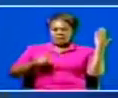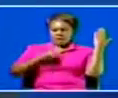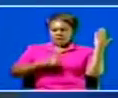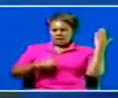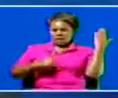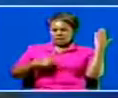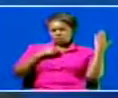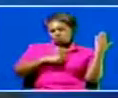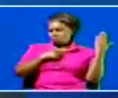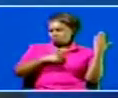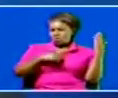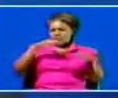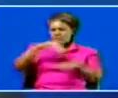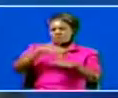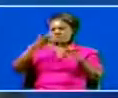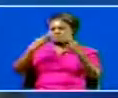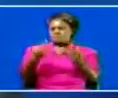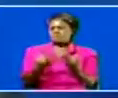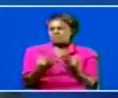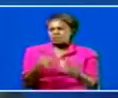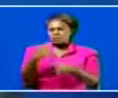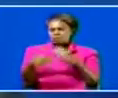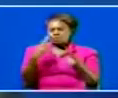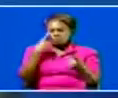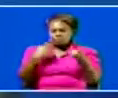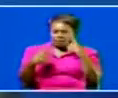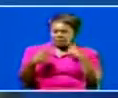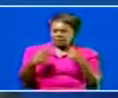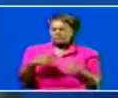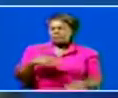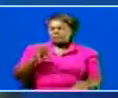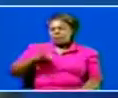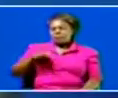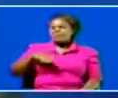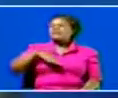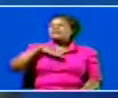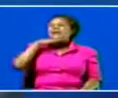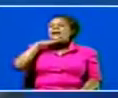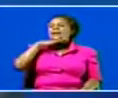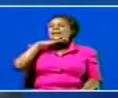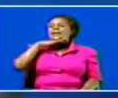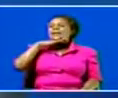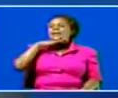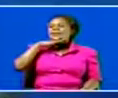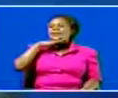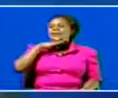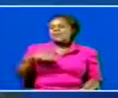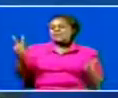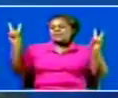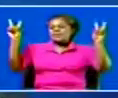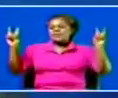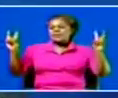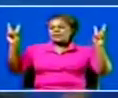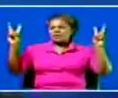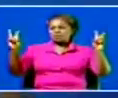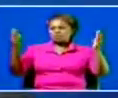ambao walifikwa na msiba huu akiwa ni familia yake ambao anaendelea na maombolezi, alipita na kufariki. Na ni swala ambalo sasa